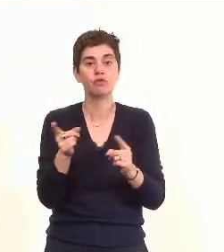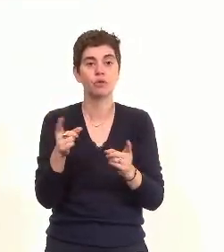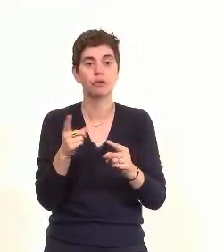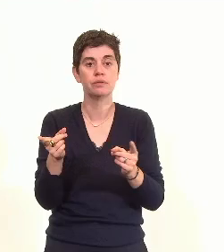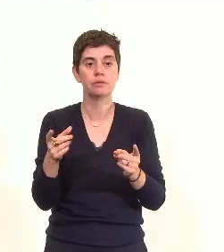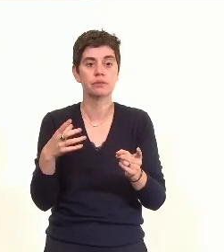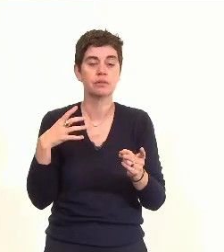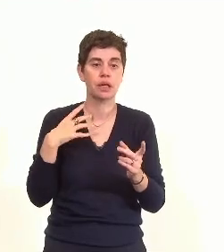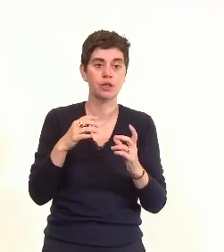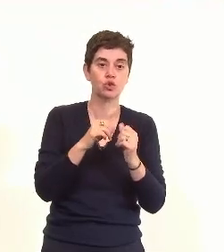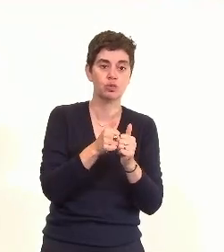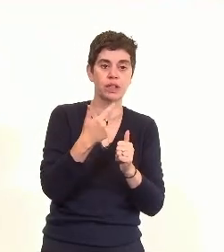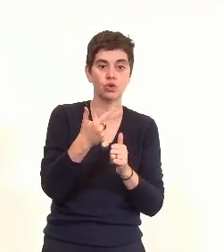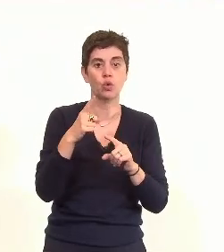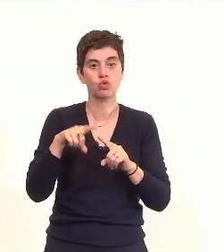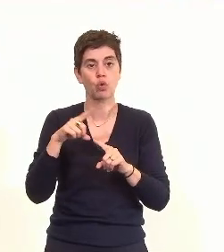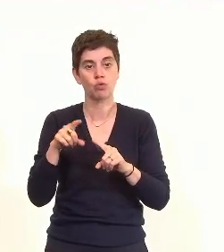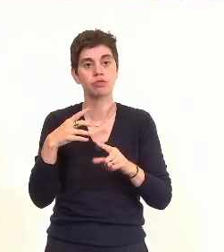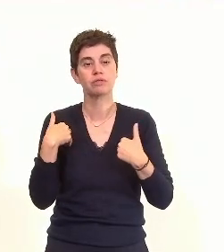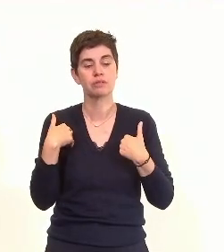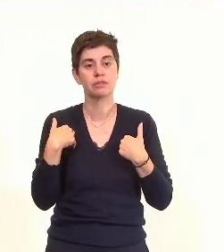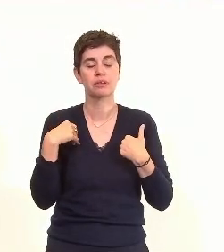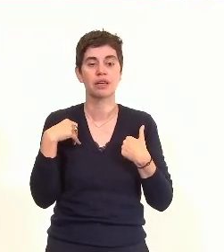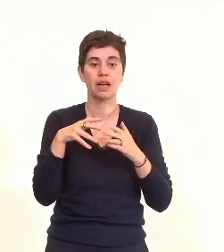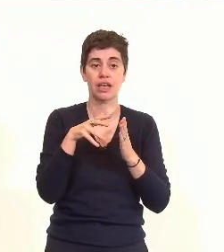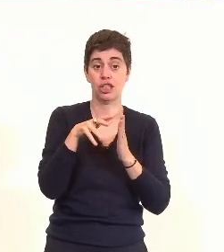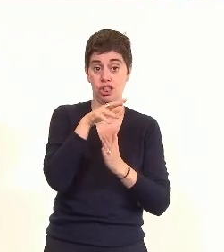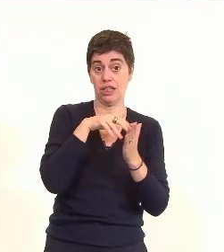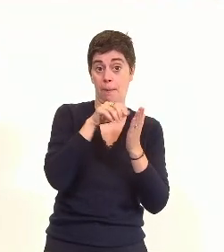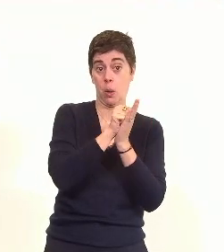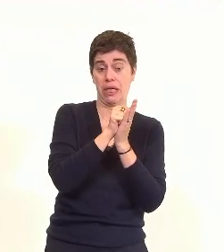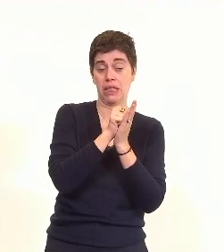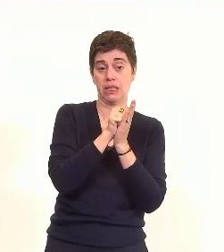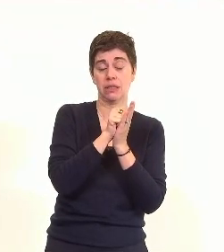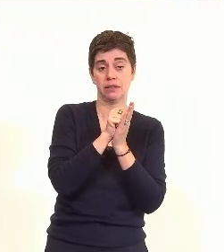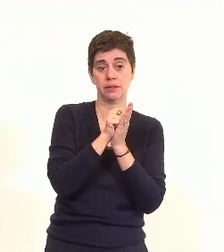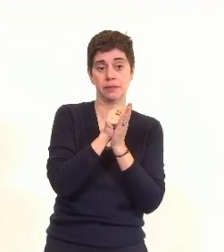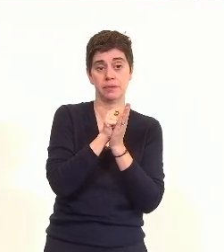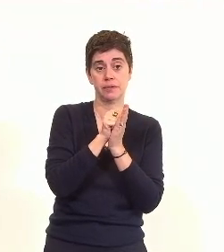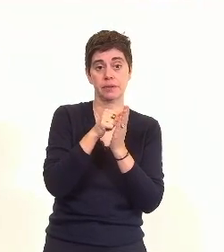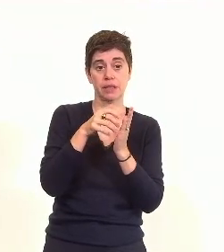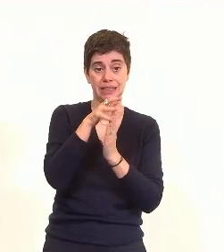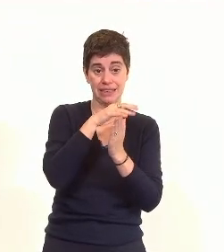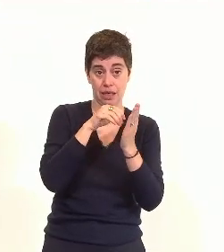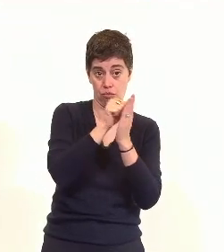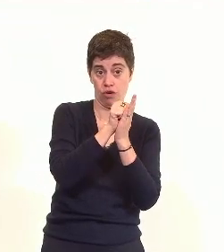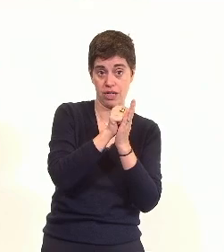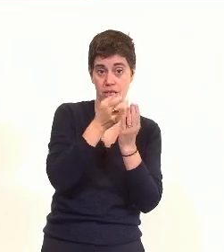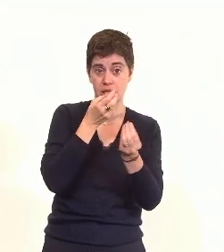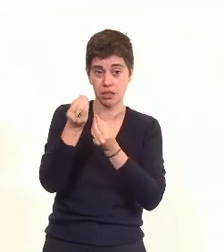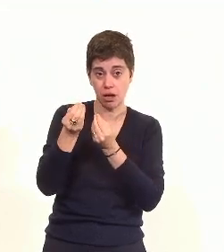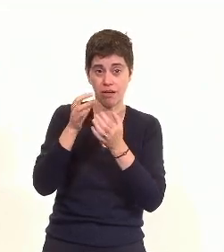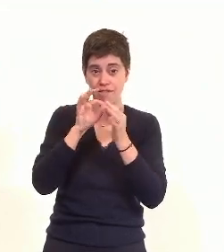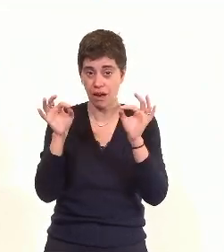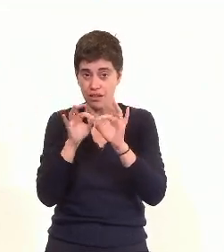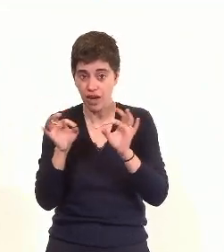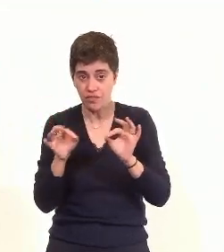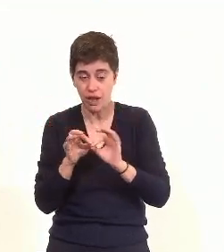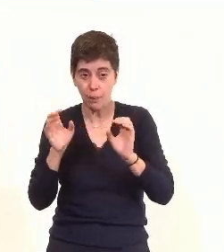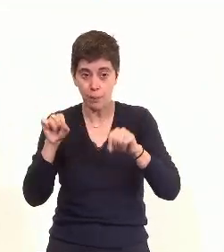leviers. Alors j'entends beaucoup la question de la symbolique pour citoyennage qui agit à la fois sur la question de la sémantique mais aussi de la méthodologie utilisée qui est un